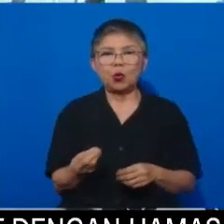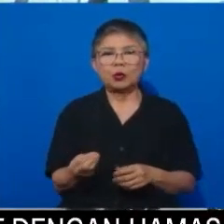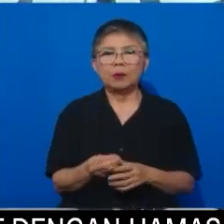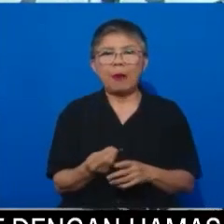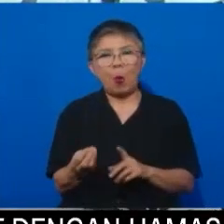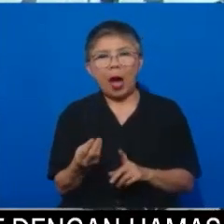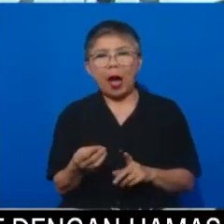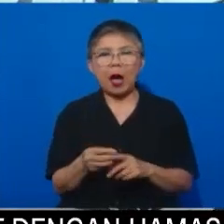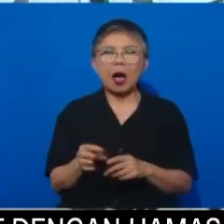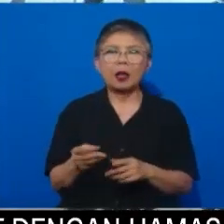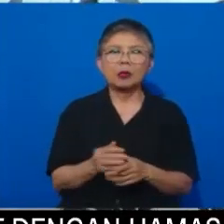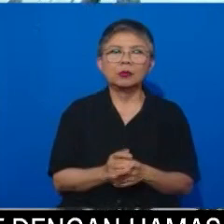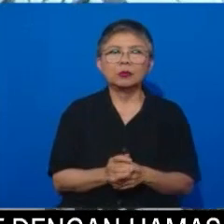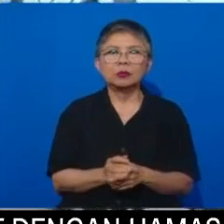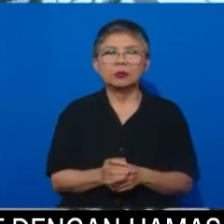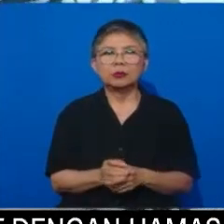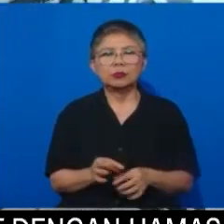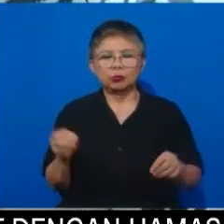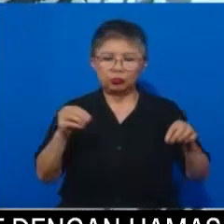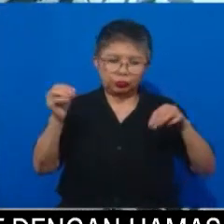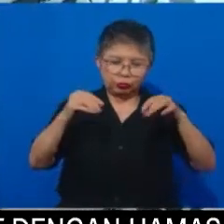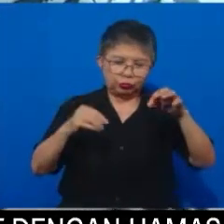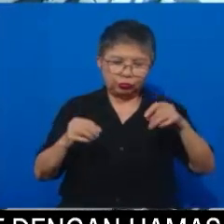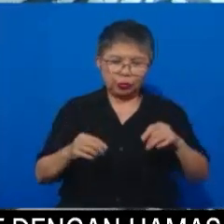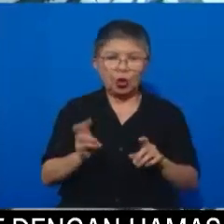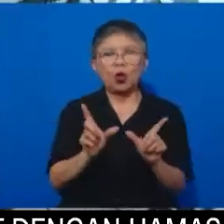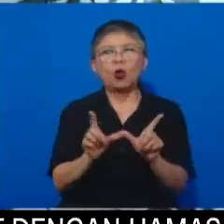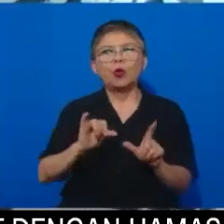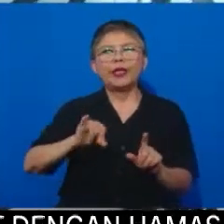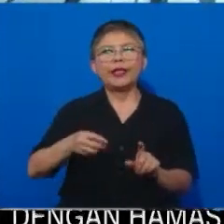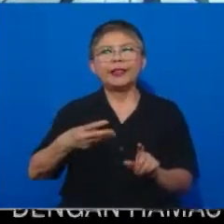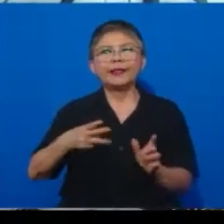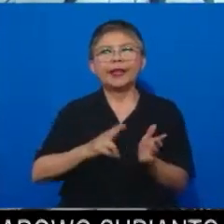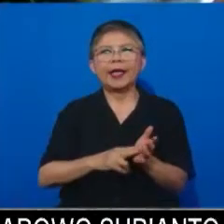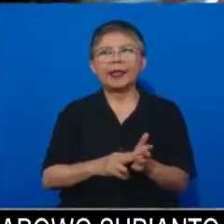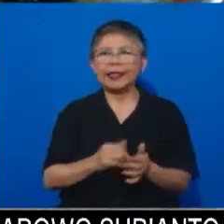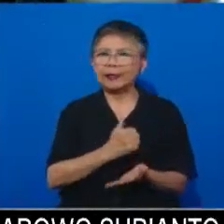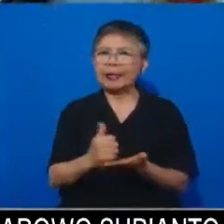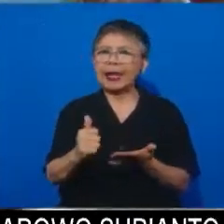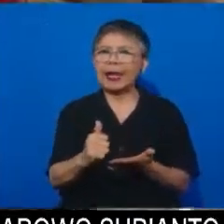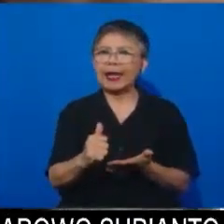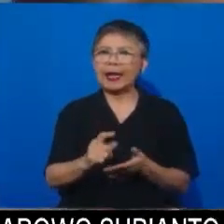bumbu kayak dikasih Raja Rasa wijen paling Ram itu